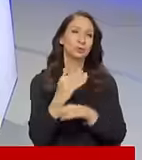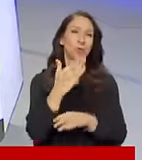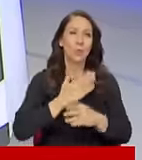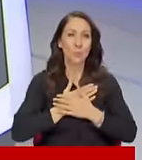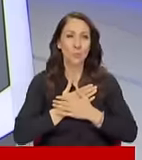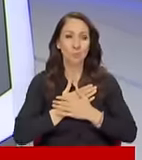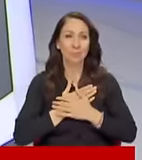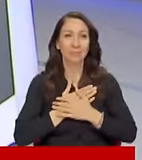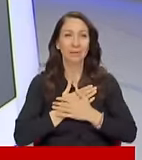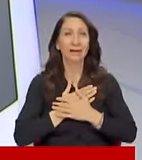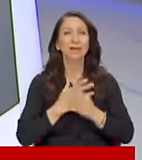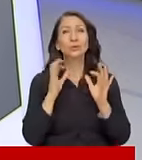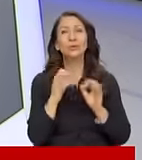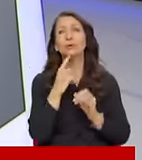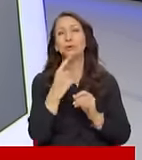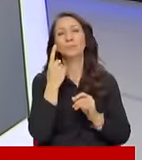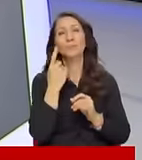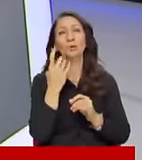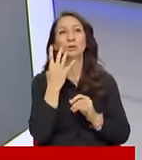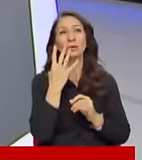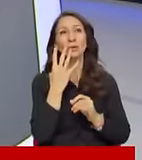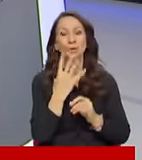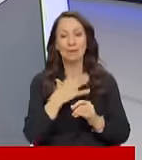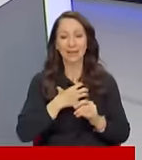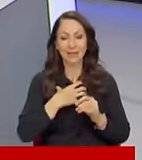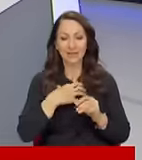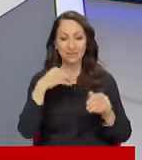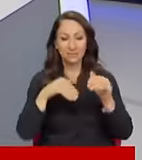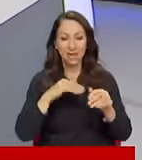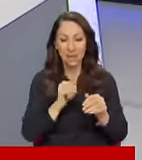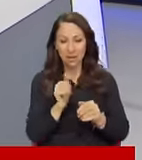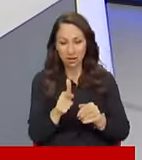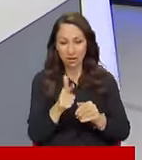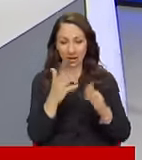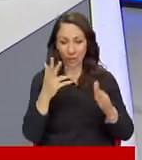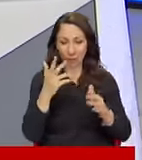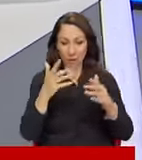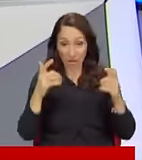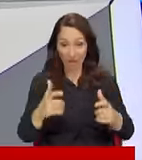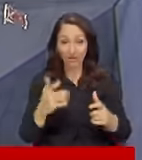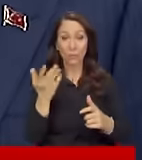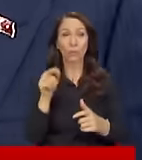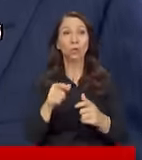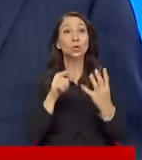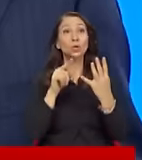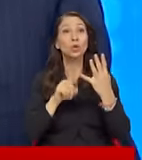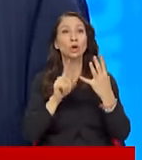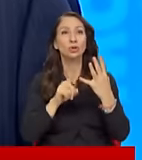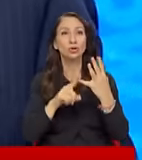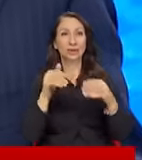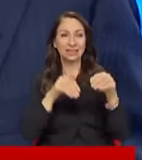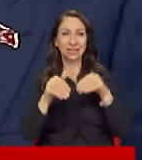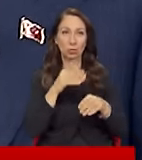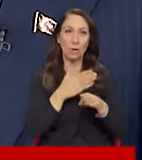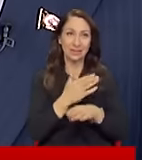Ve hani şöyle diyorum ben, 4 kendi seçimim var benim. İlçe, 2 büyükşehir ve bu. Bu 4.